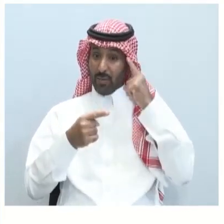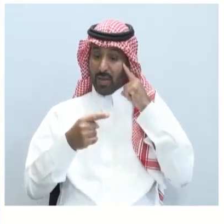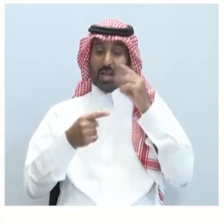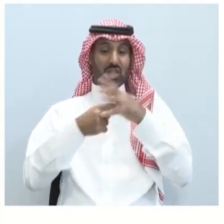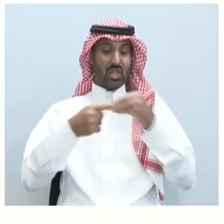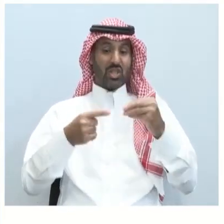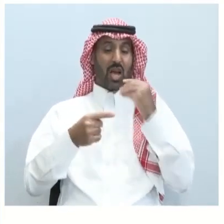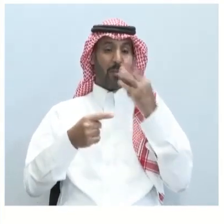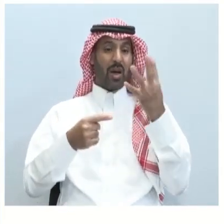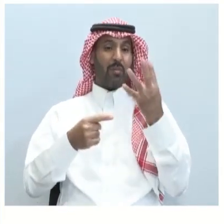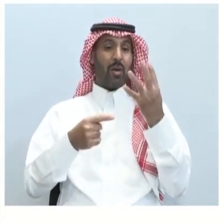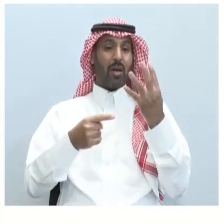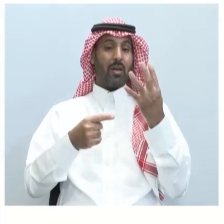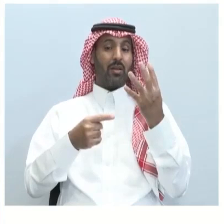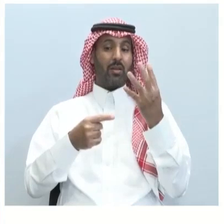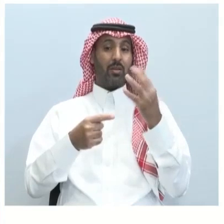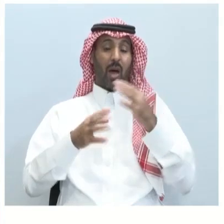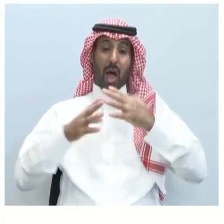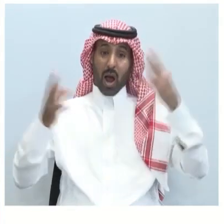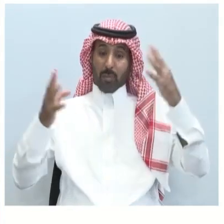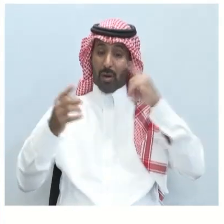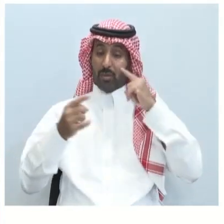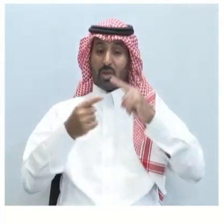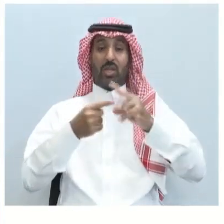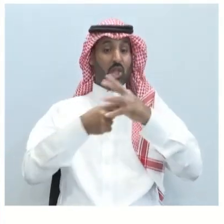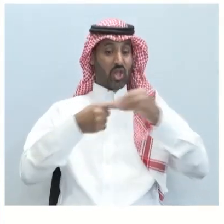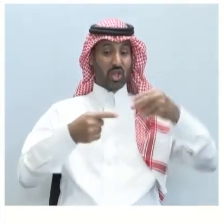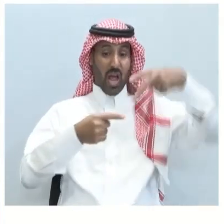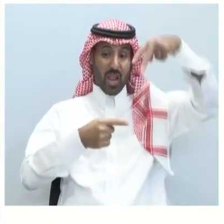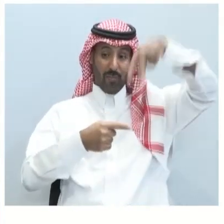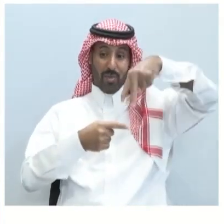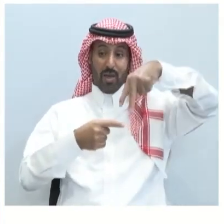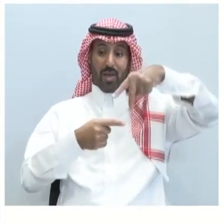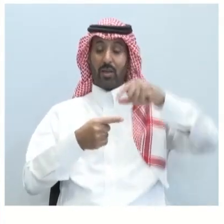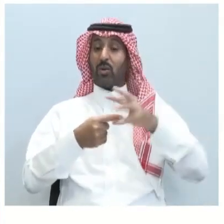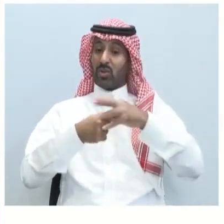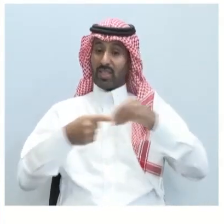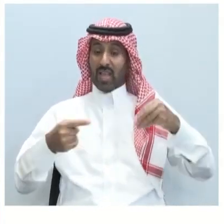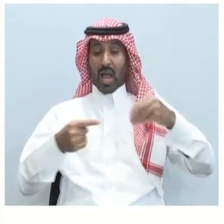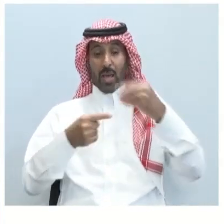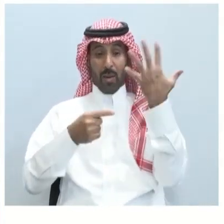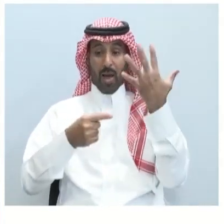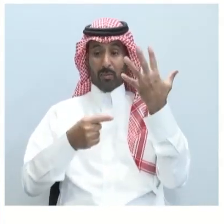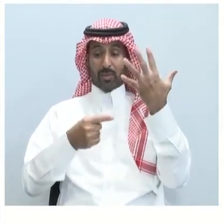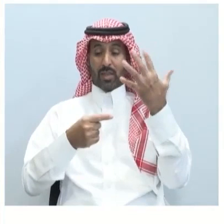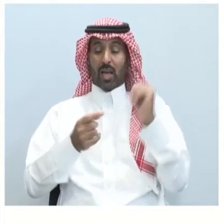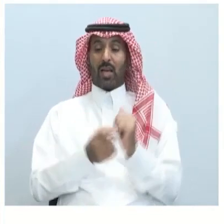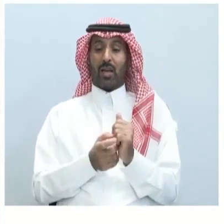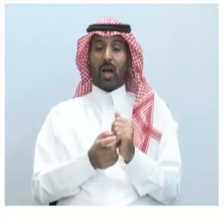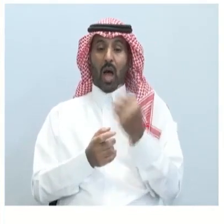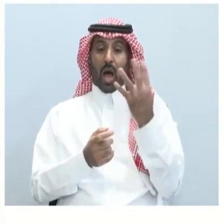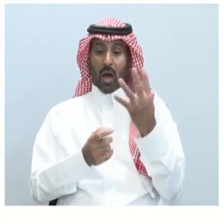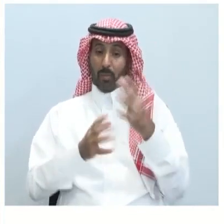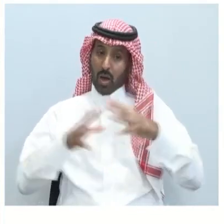السالب اربعه تعتبر اكبر من اس سالب ثمانيه واس سالب خمسه اذا في هذه الحاله سوف يكون ايون